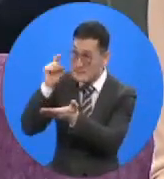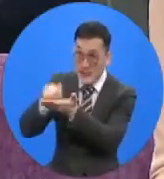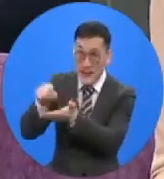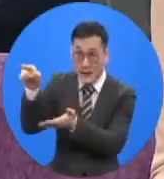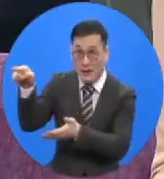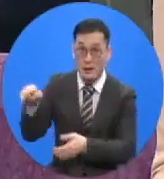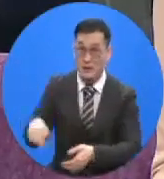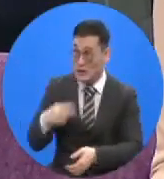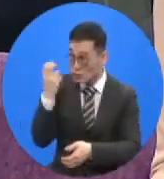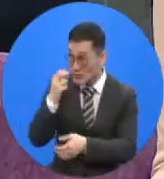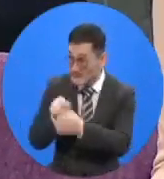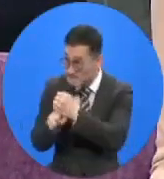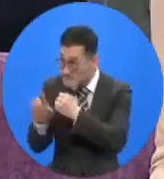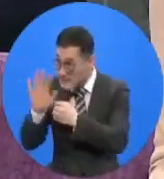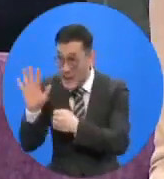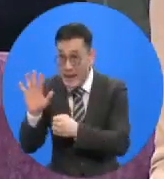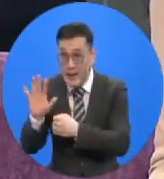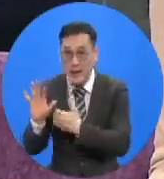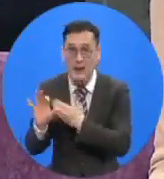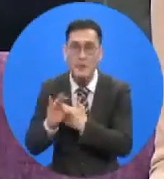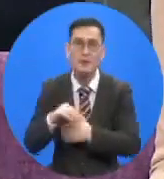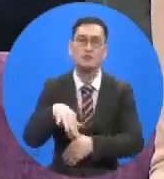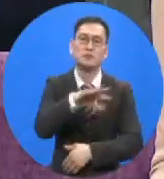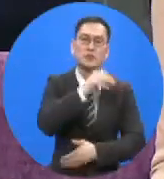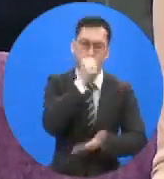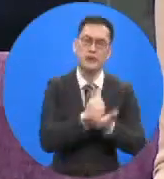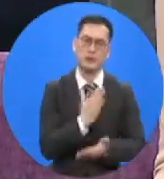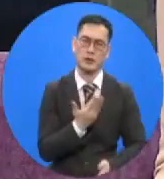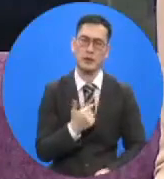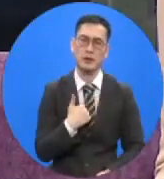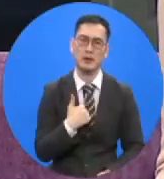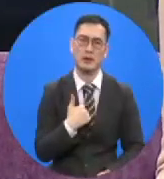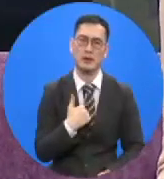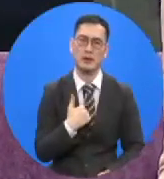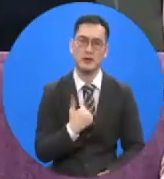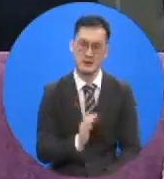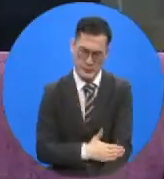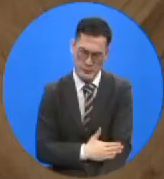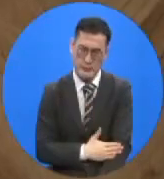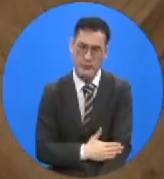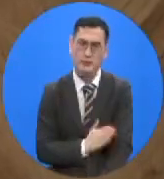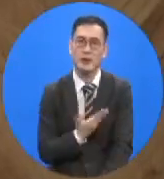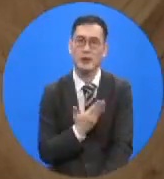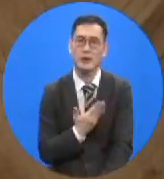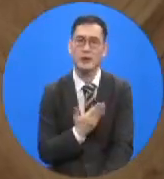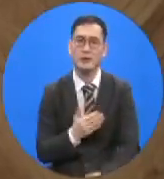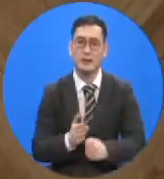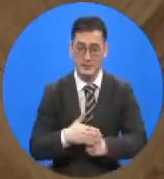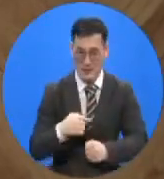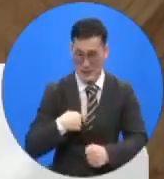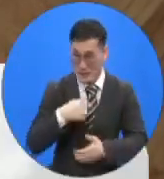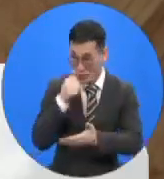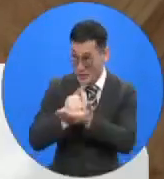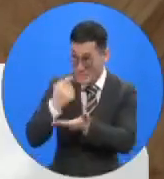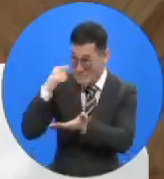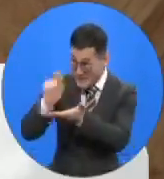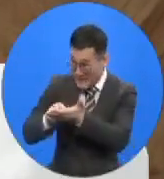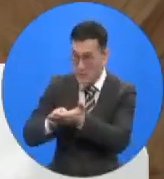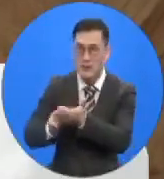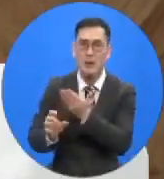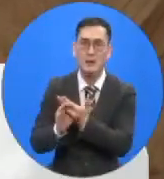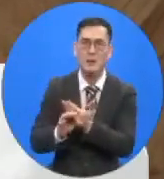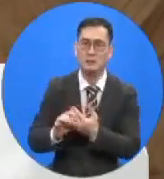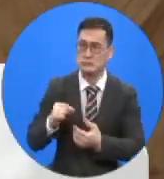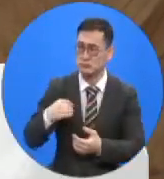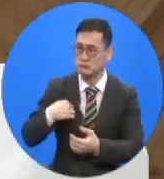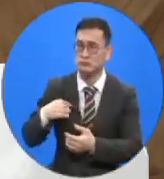변호사님, 청와대가 초법적이다. 검찰 쪽 반응이에요? 압수수색 영장을 들고 갔지만 거부했죠. 예.